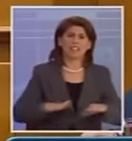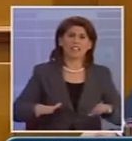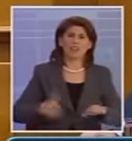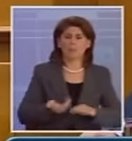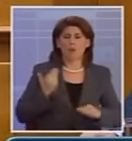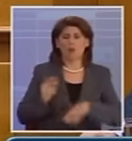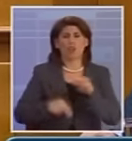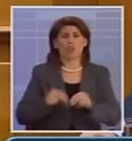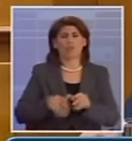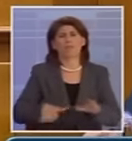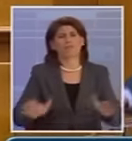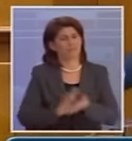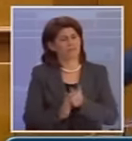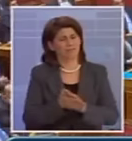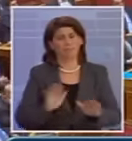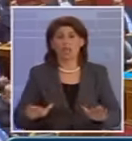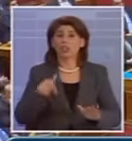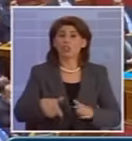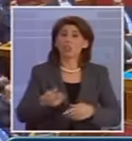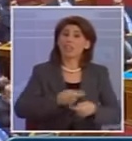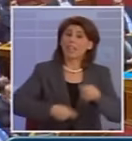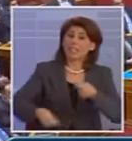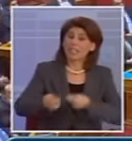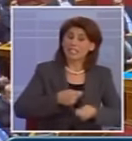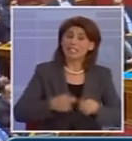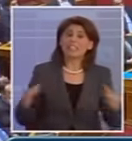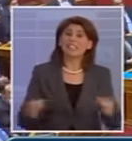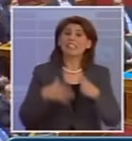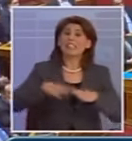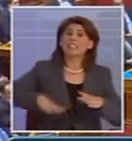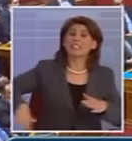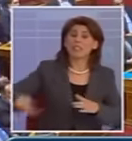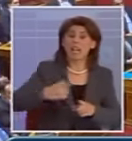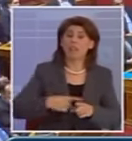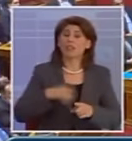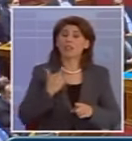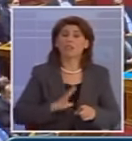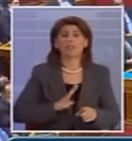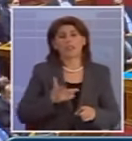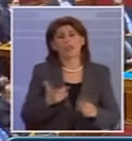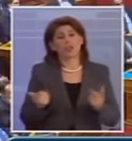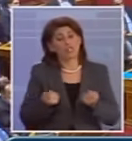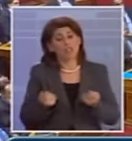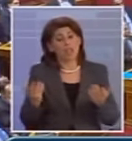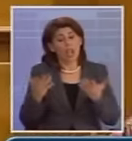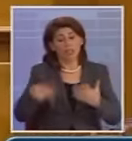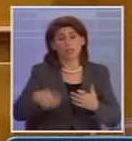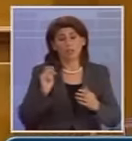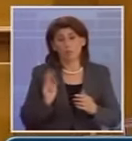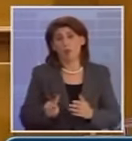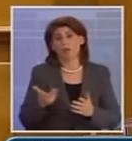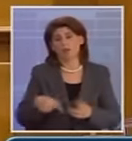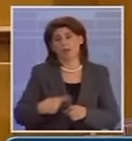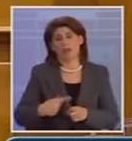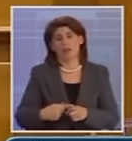εκστρατεία. Σας το λέω γιατί συμβαίνει να διαχειρίζετε τις τύχες του τόπου. Και γιατί δεν θέλω τίποτα να συμβεί στον τόπο.